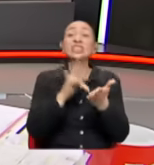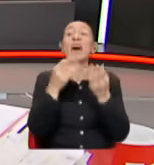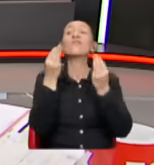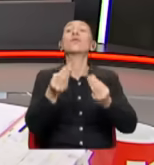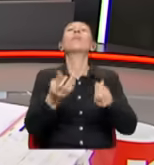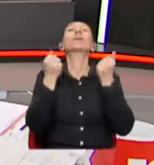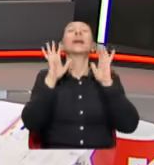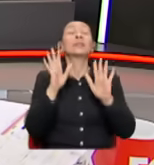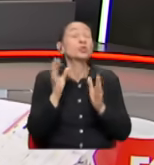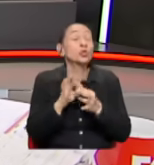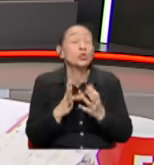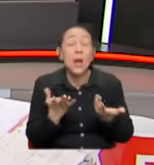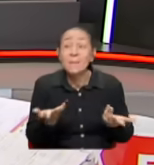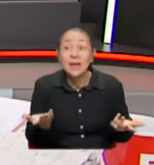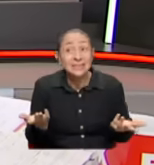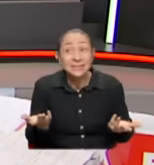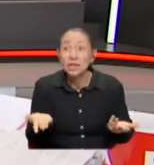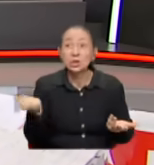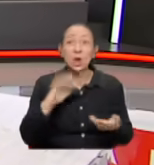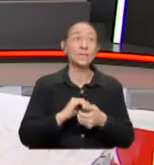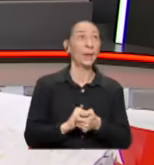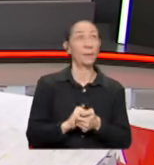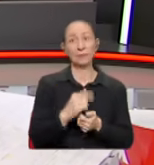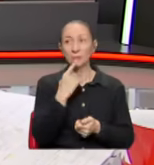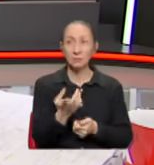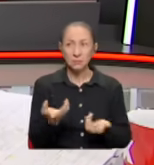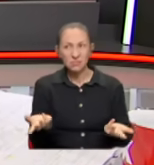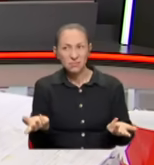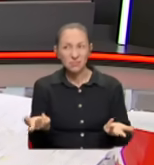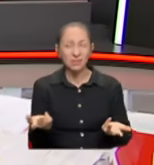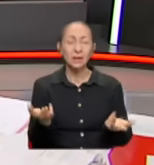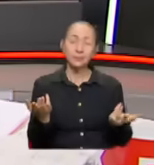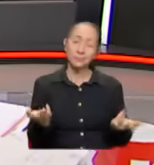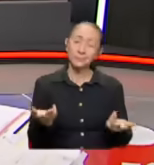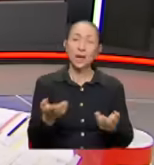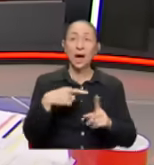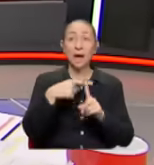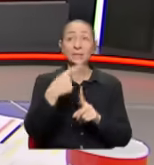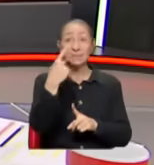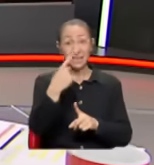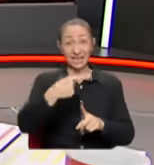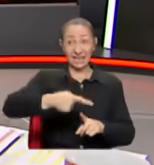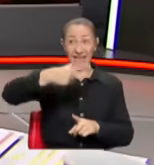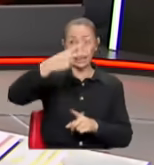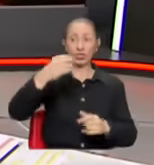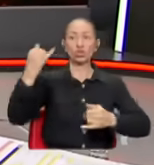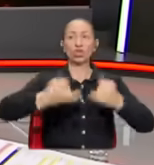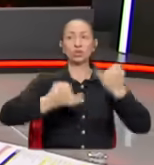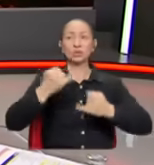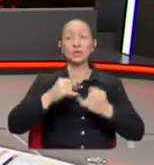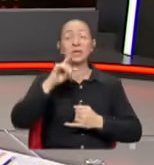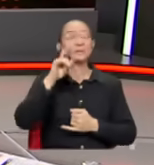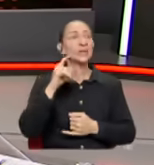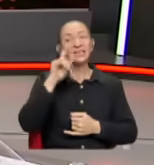cezasızlıkla çözülemez ya. Sonra samimiyetten bahsediyorlar. Evet efendim, artı bir kat tartışması.